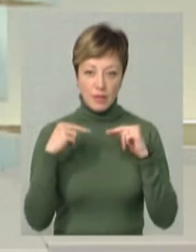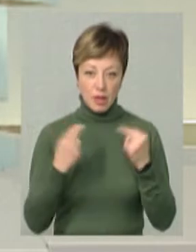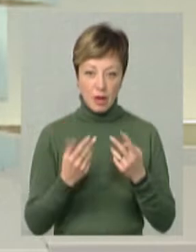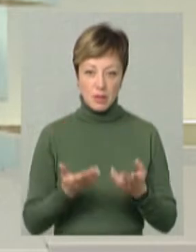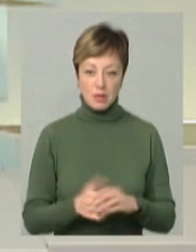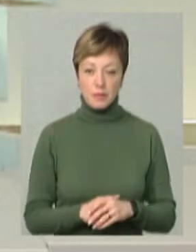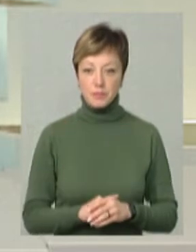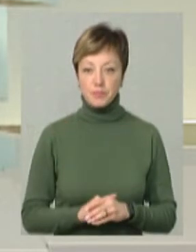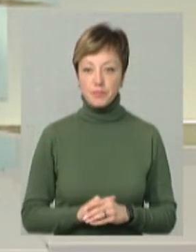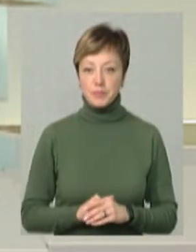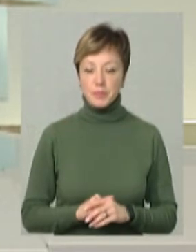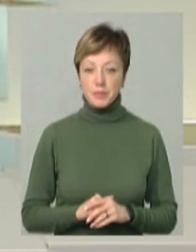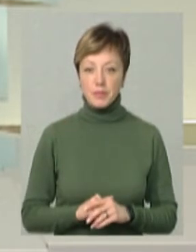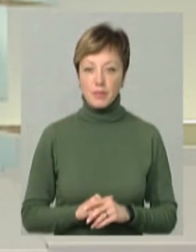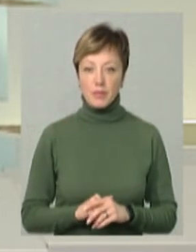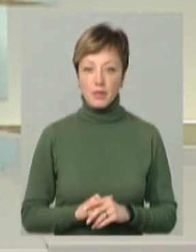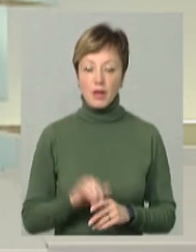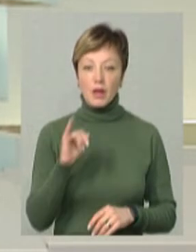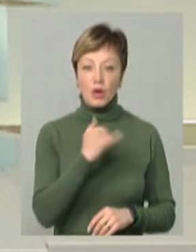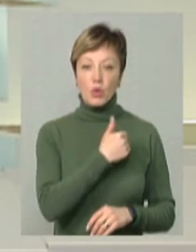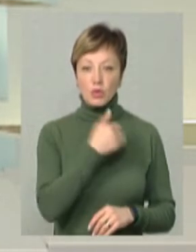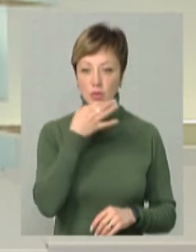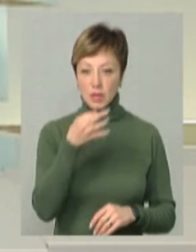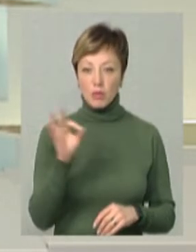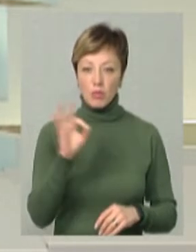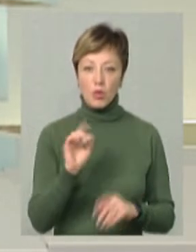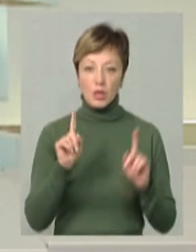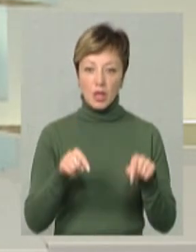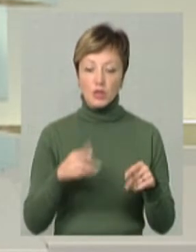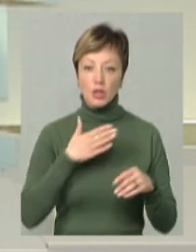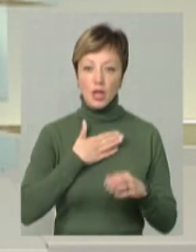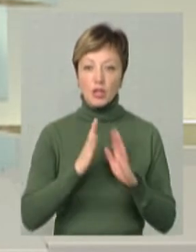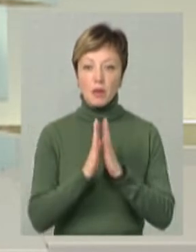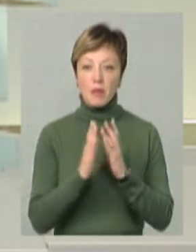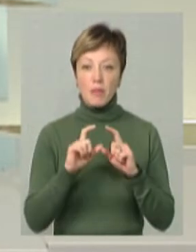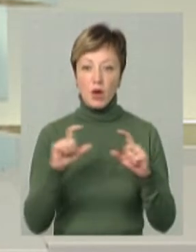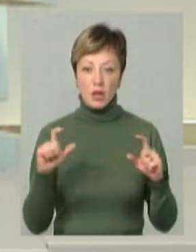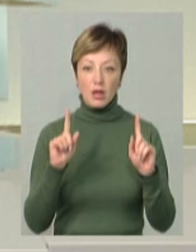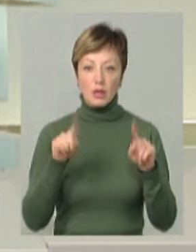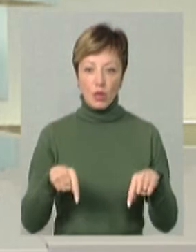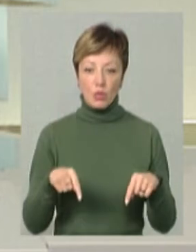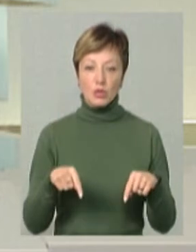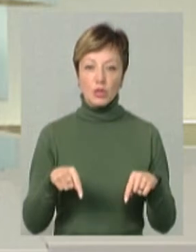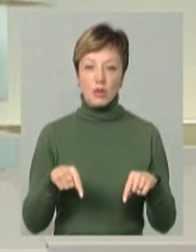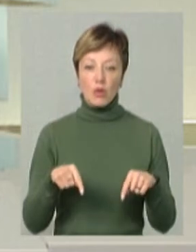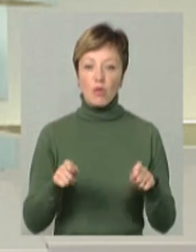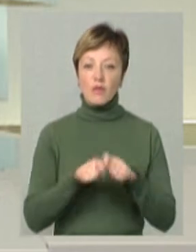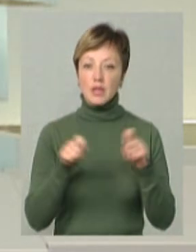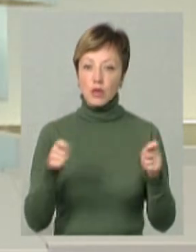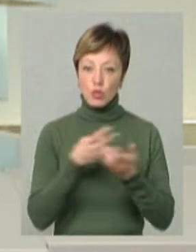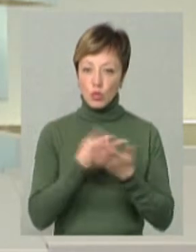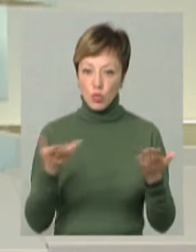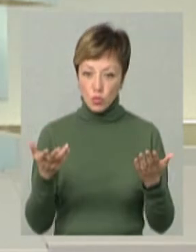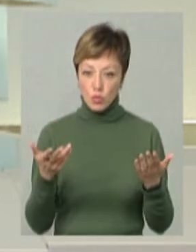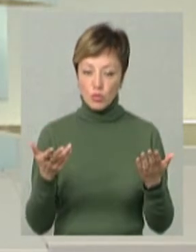Федерації. І хочу зазначити про те, що наша бібліотека також, ми у відкритому